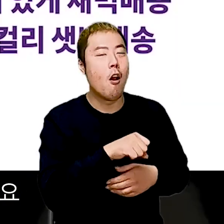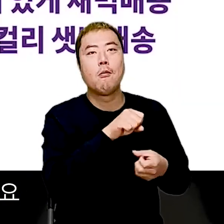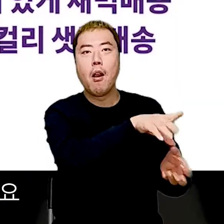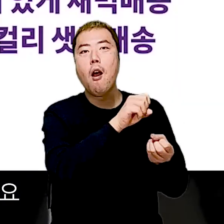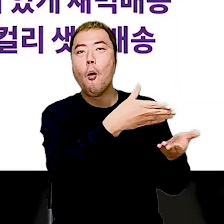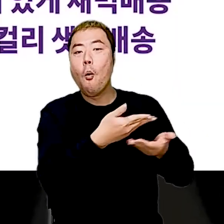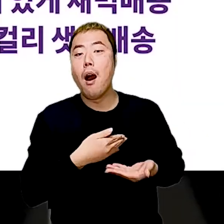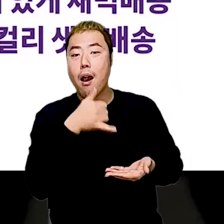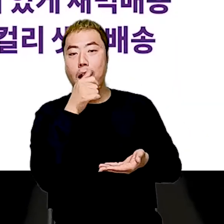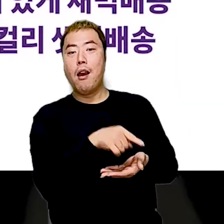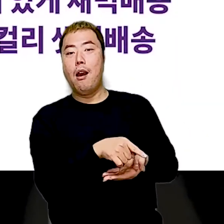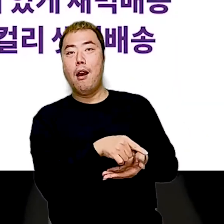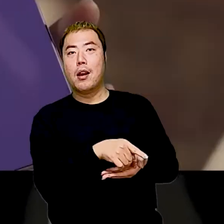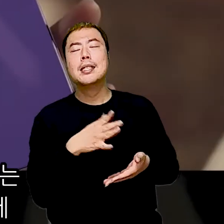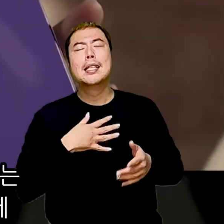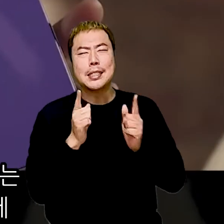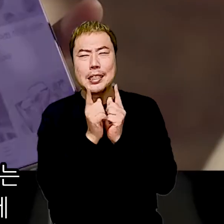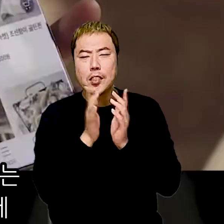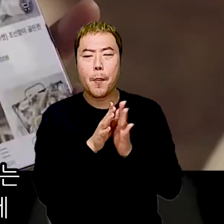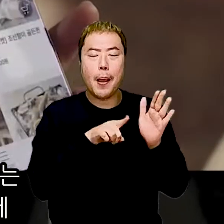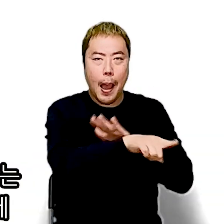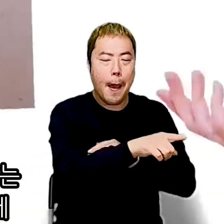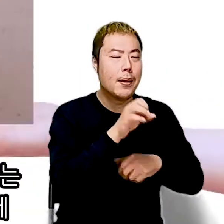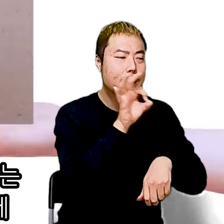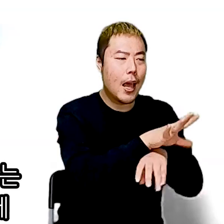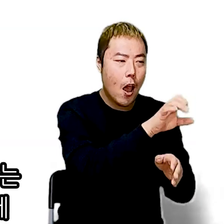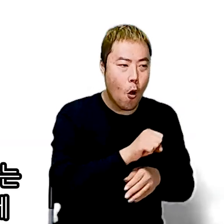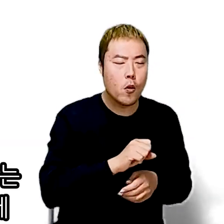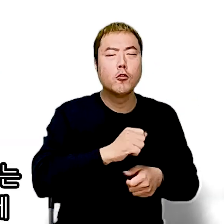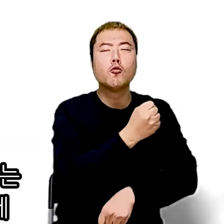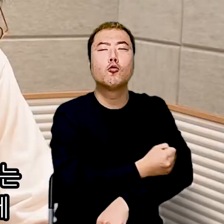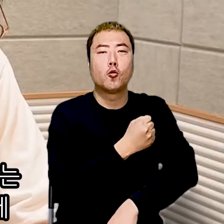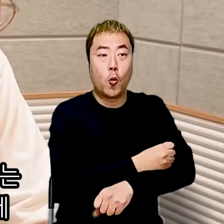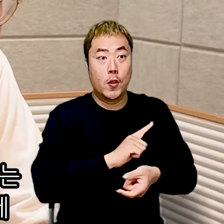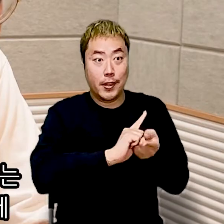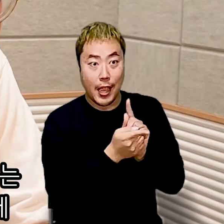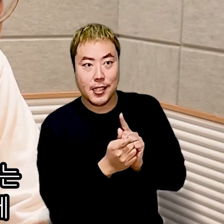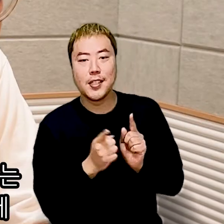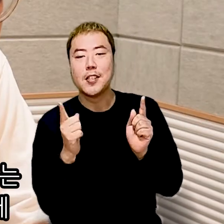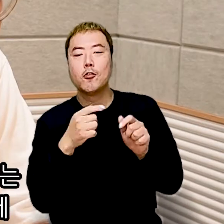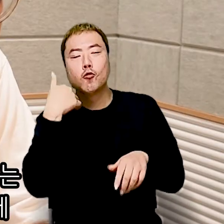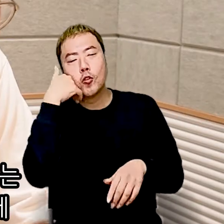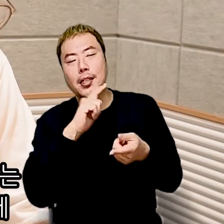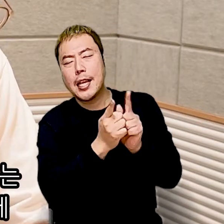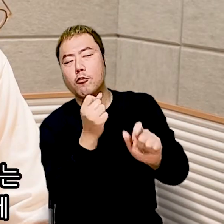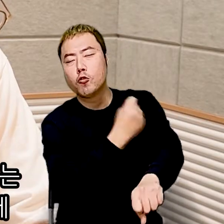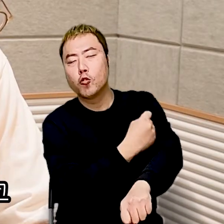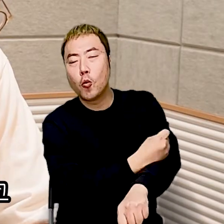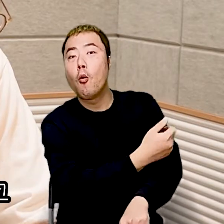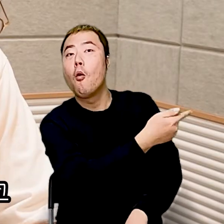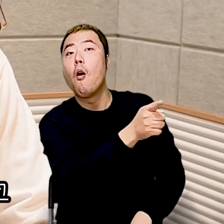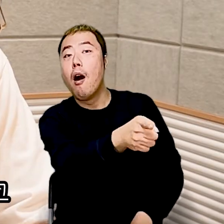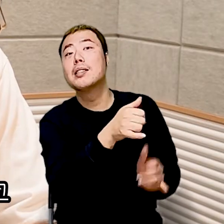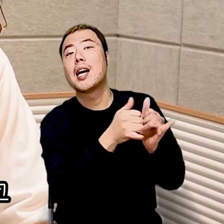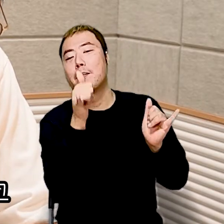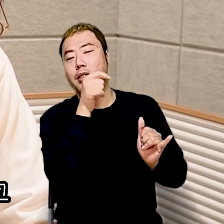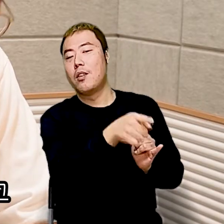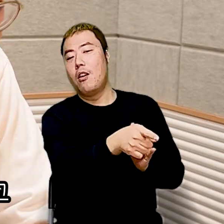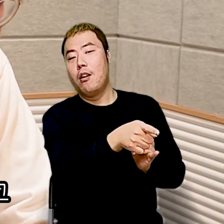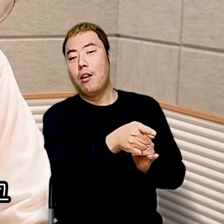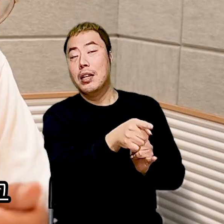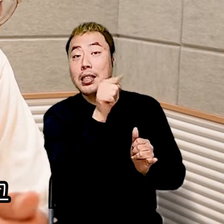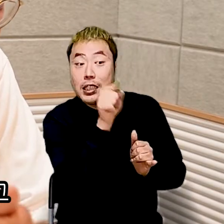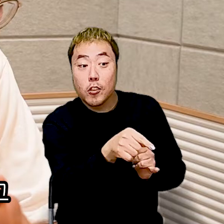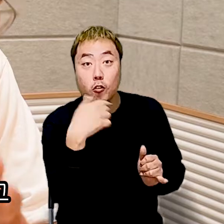되는 거예요. 내가 직접 할 수 있지만 이 수고로움을 가능하게 해주는 그 사람들이 있었으면 좋겠는데 그 사람들이